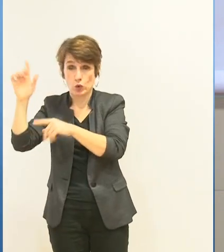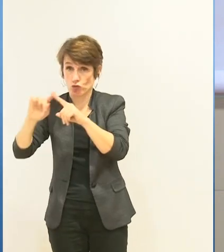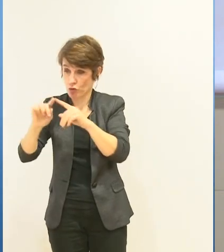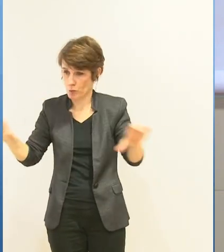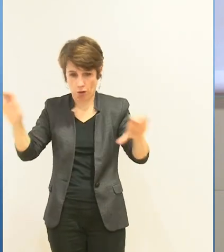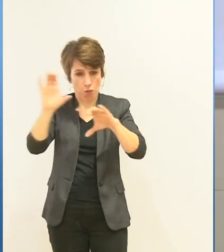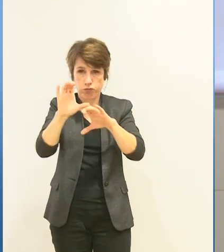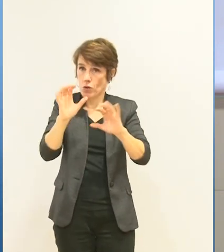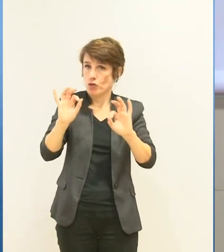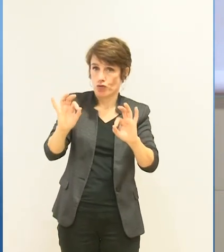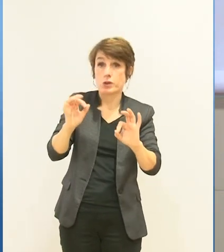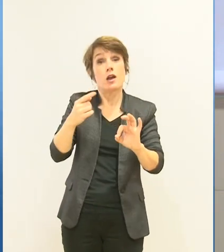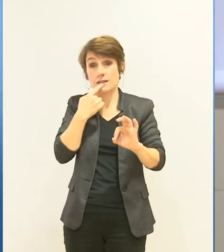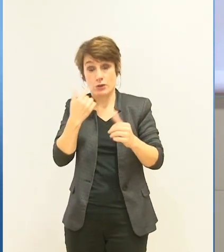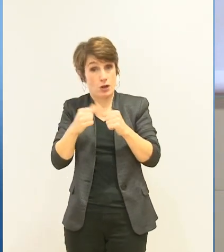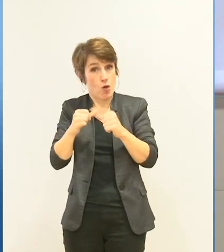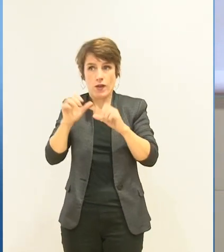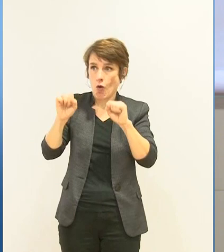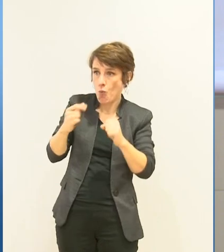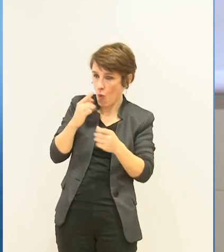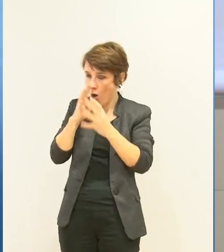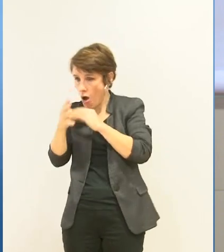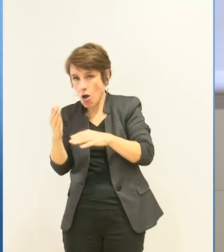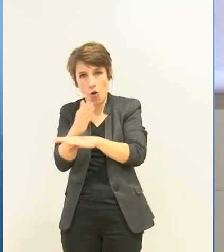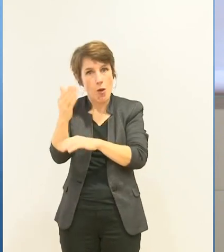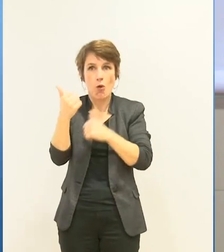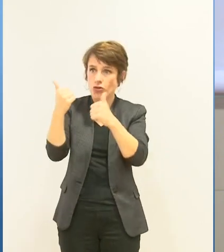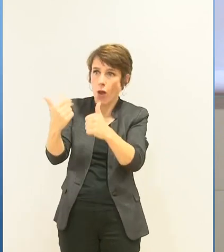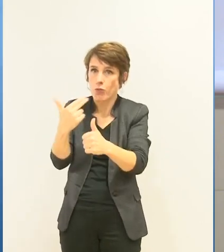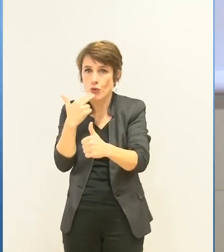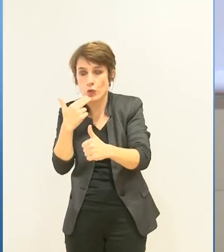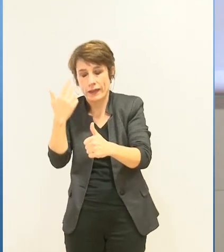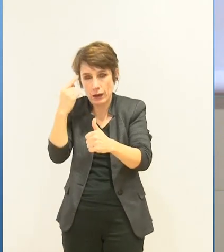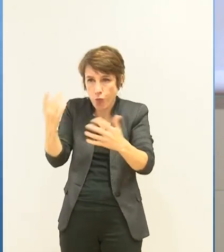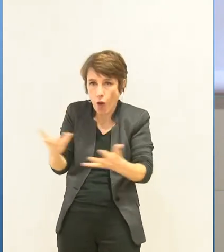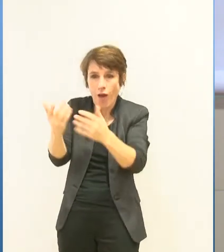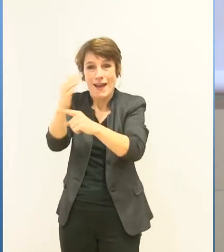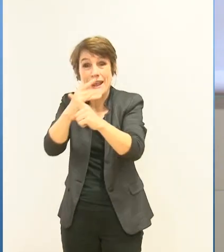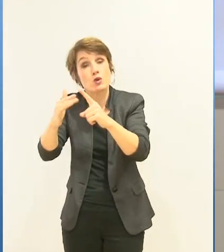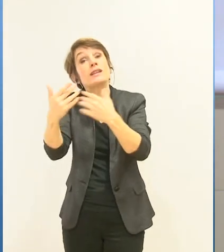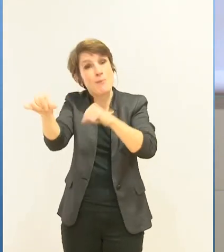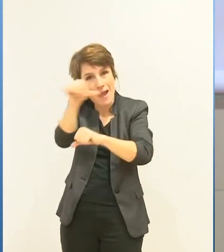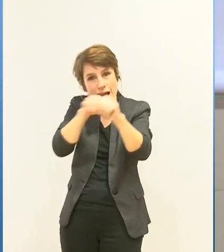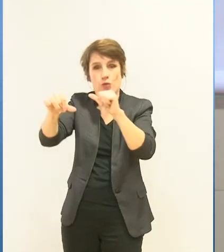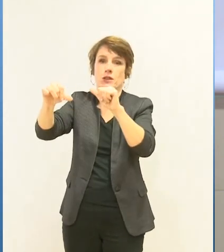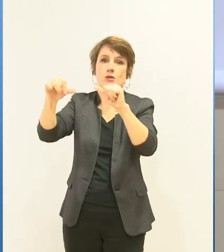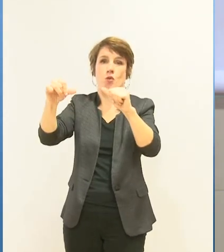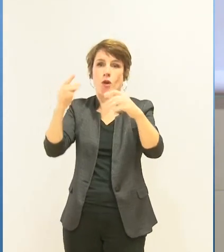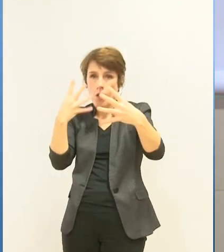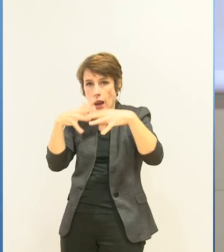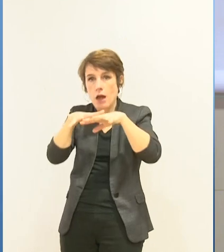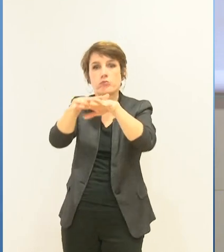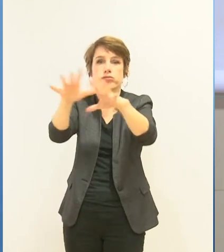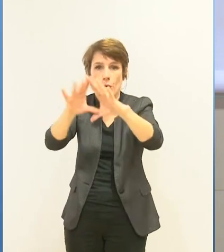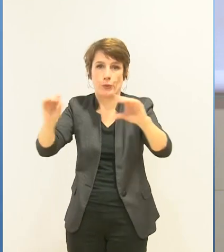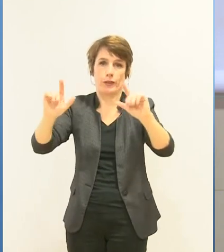souhaité qu'ils s'insèrent correctement dans son environnement son environnement direct vous citer mon courrier du 17 août et à